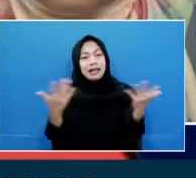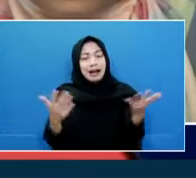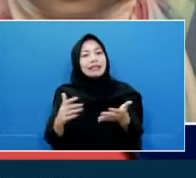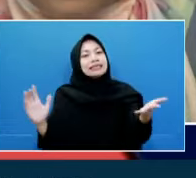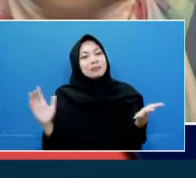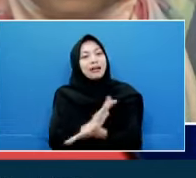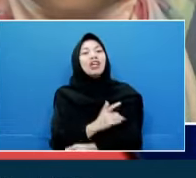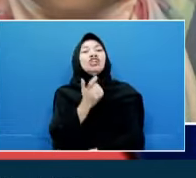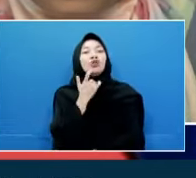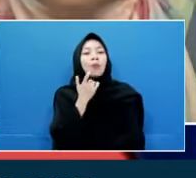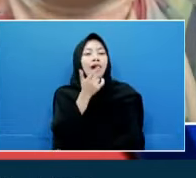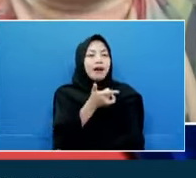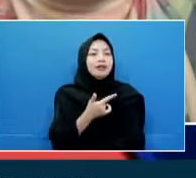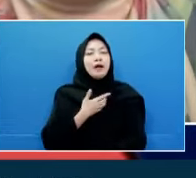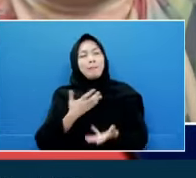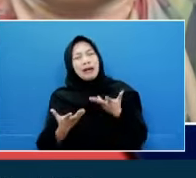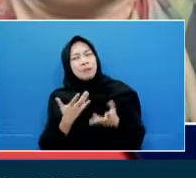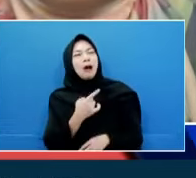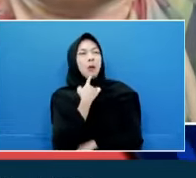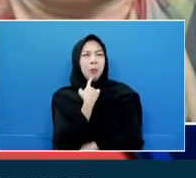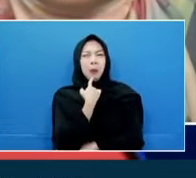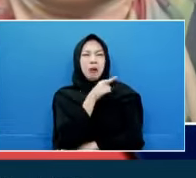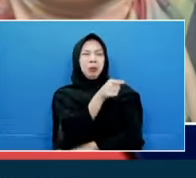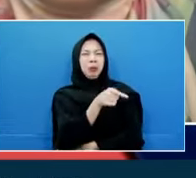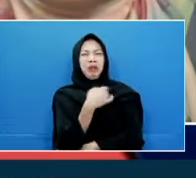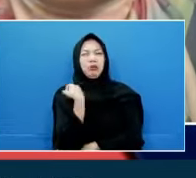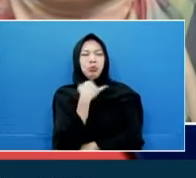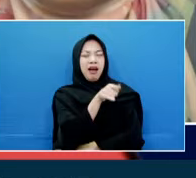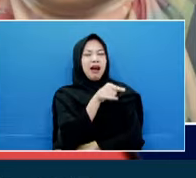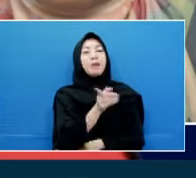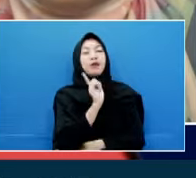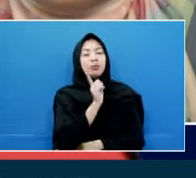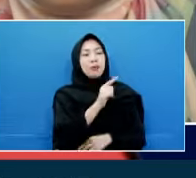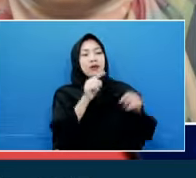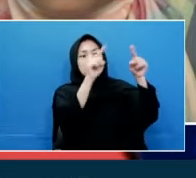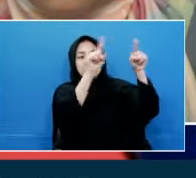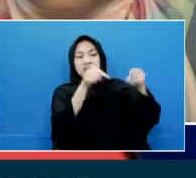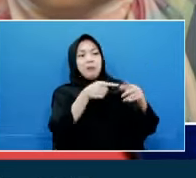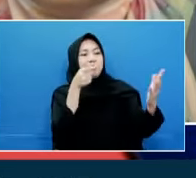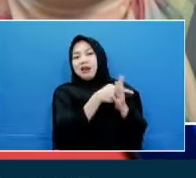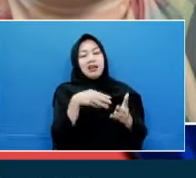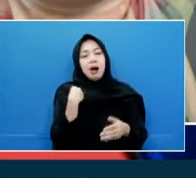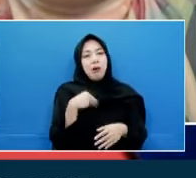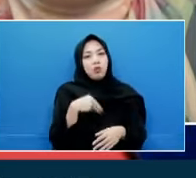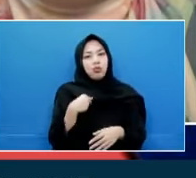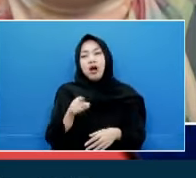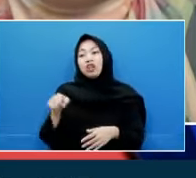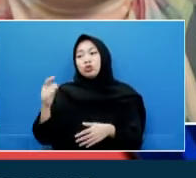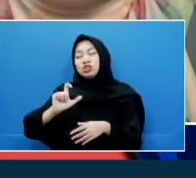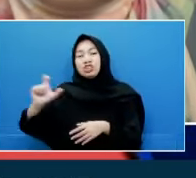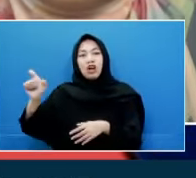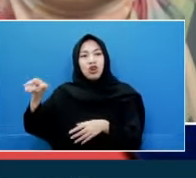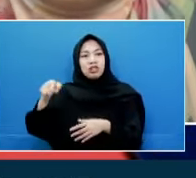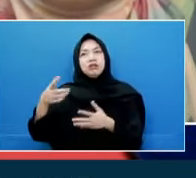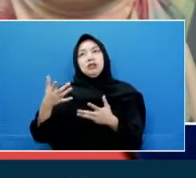bisa mencerna dengan baik ya kita berikan sanksi sosial kita berikan S sosial bahwa kita enggak akan milih dengan kemudian calon yang